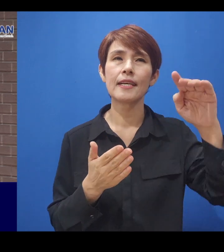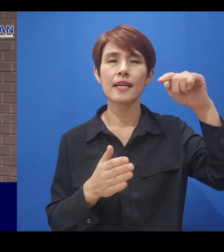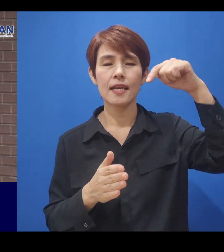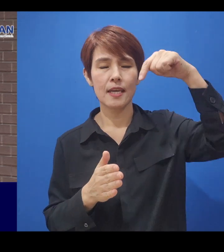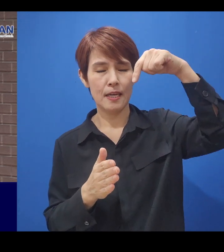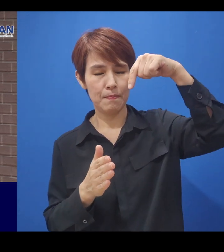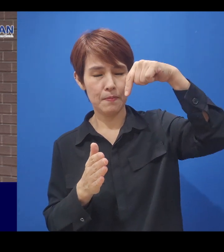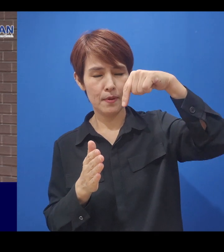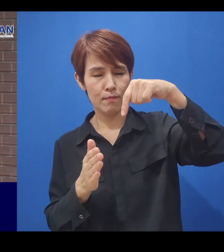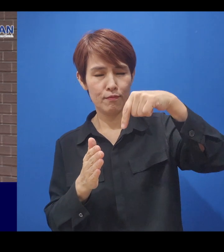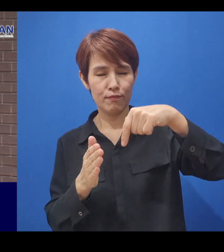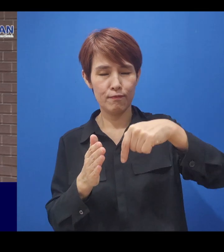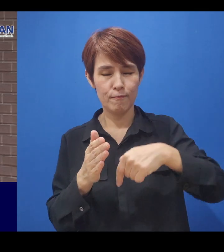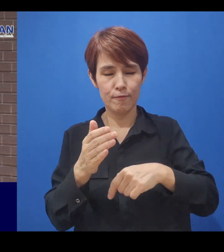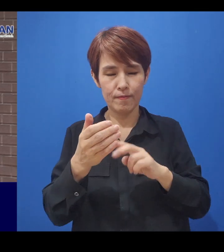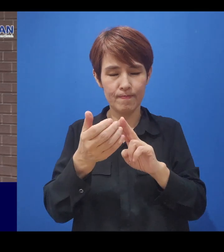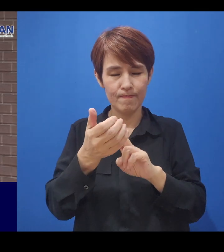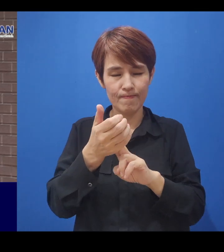평화는 깊이